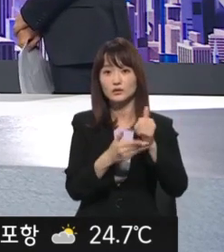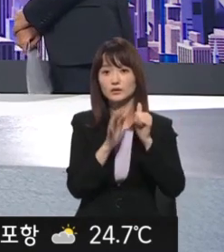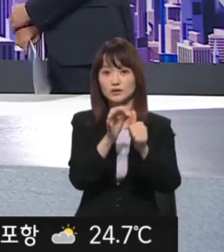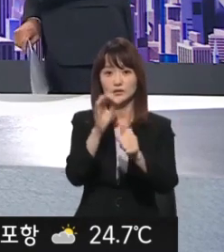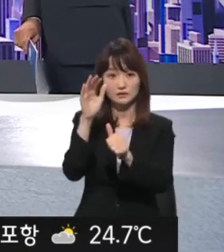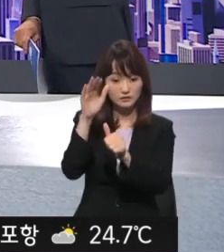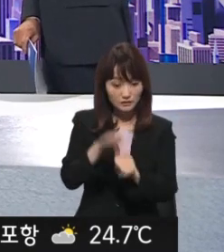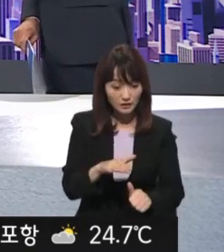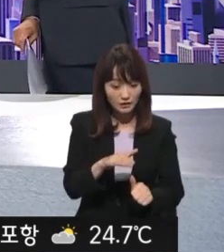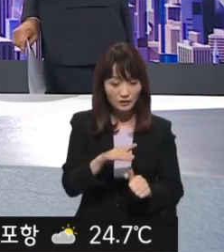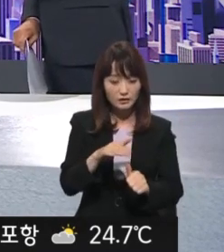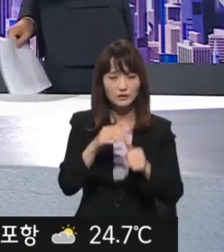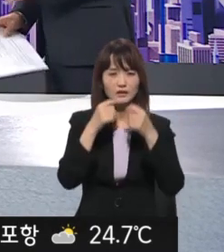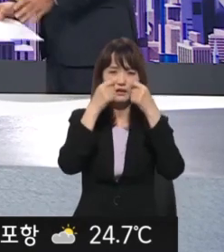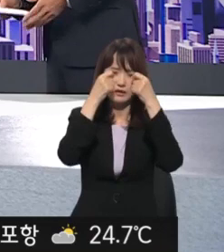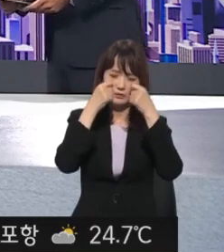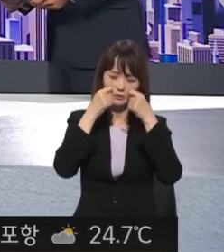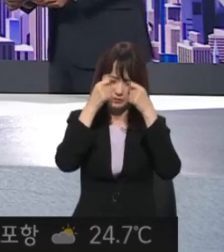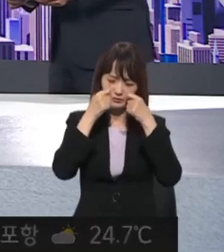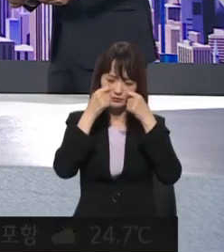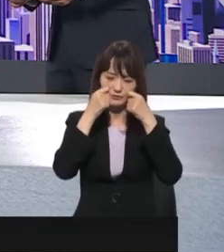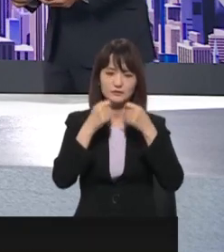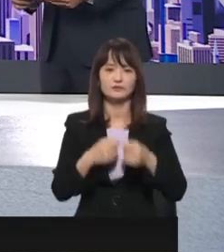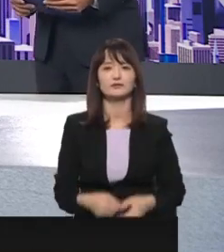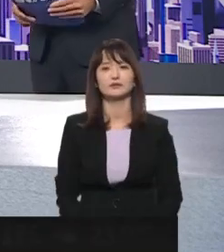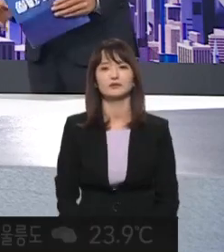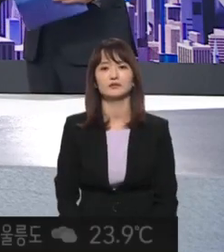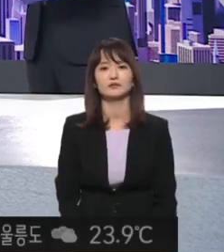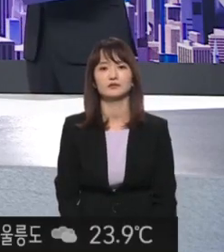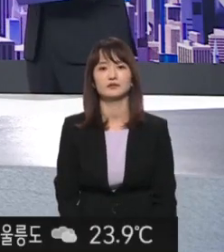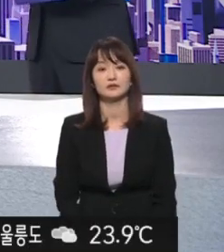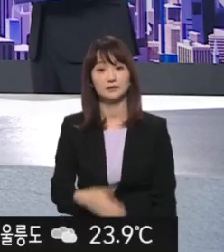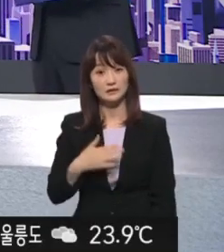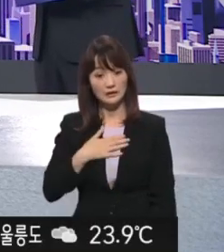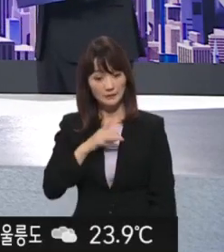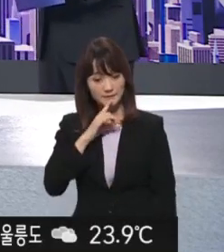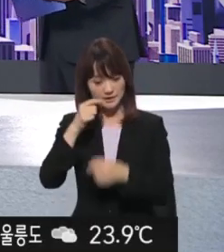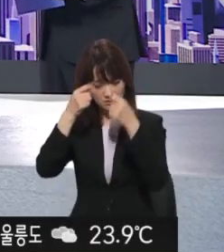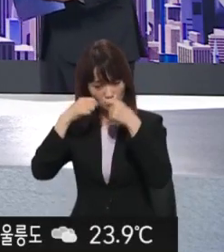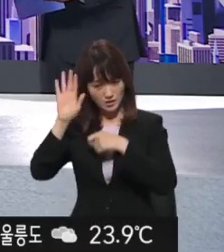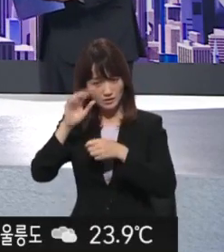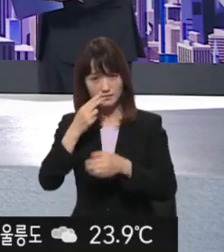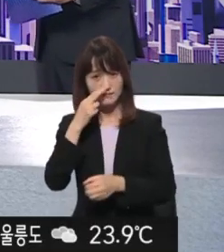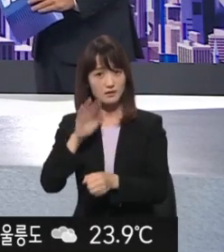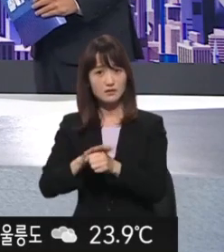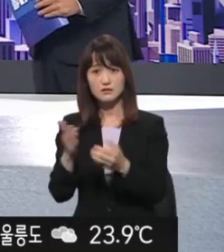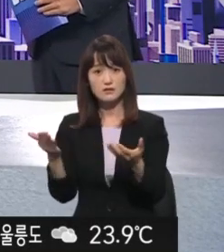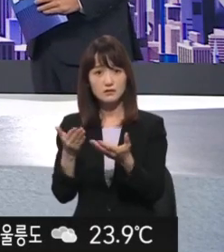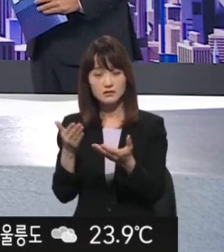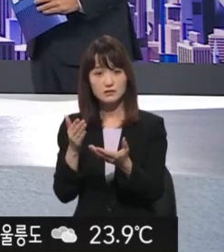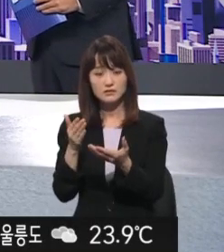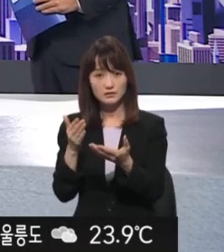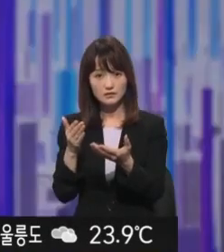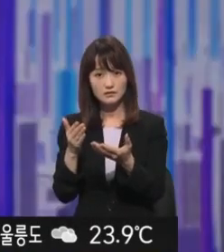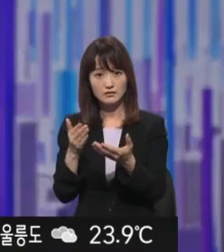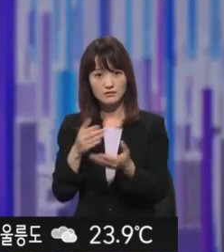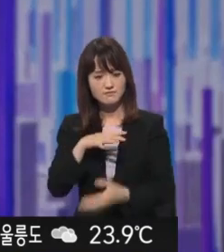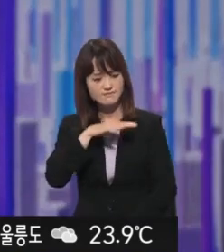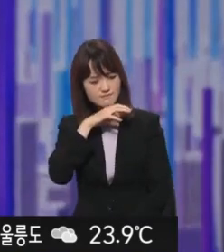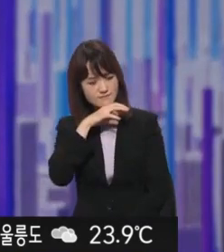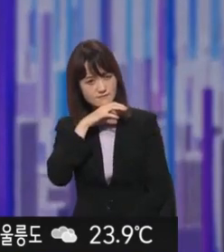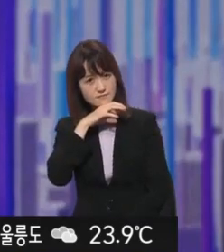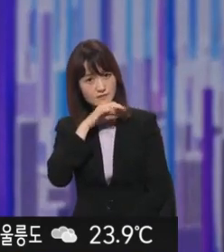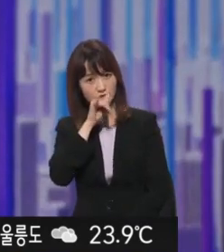떨어졌을 때 너무 물었다 이렇게 얘기한 겁니다 자 그러니까 나만 그런게 아니라 억울한 일을 당하면 당연히 반발하는 거다